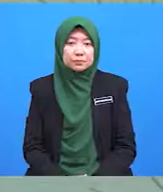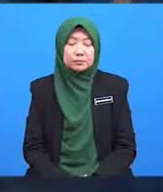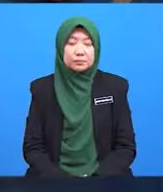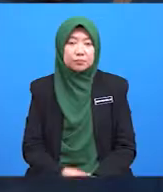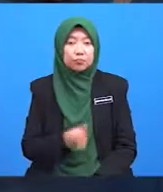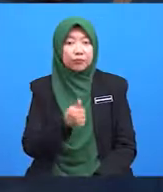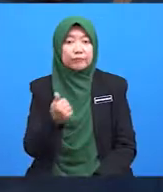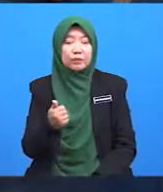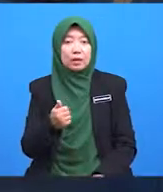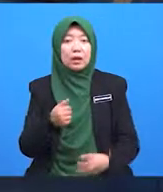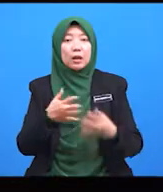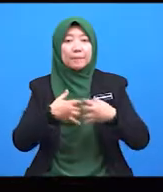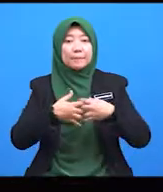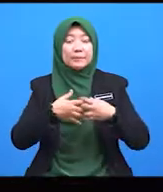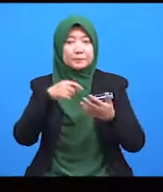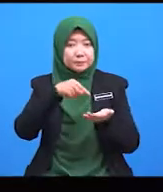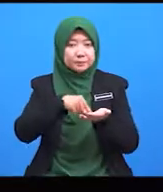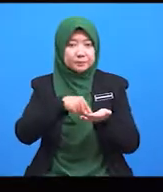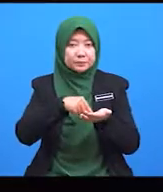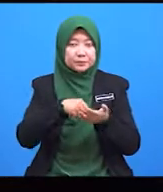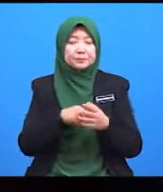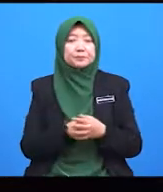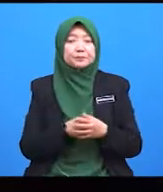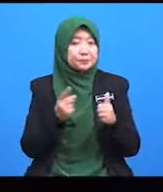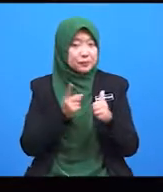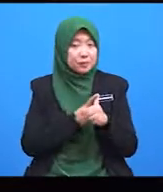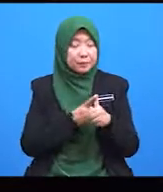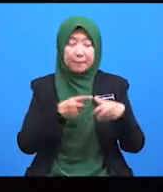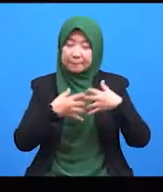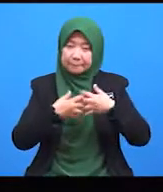Aksesori mesin galvanik. Yang pertama, mesin galvanik.